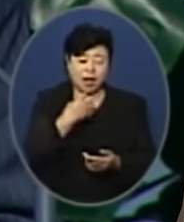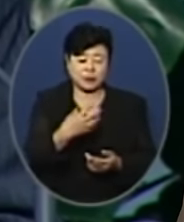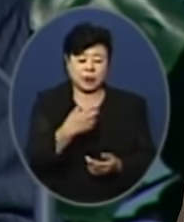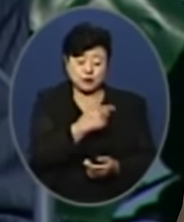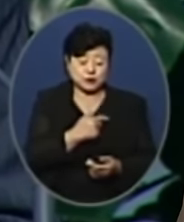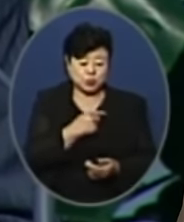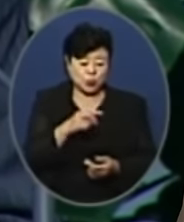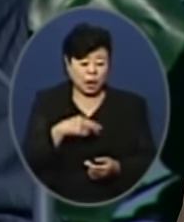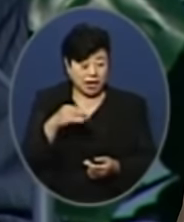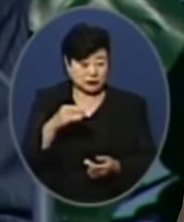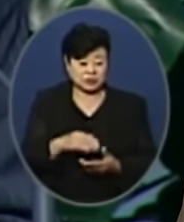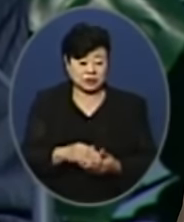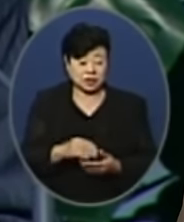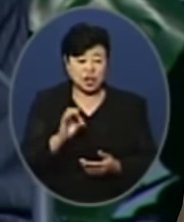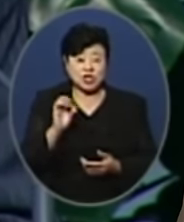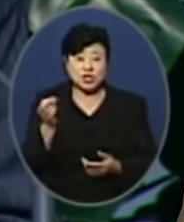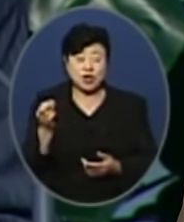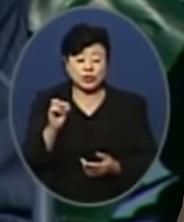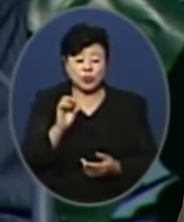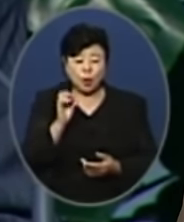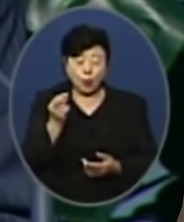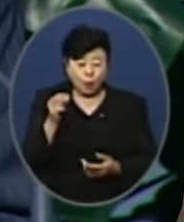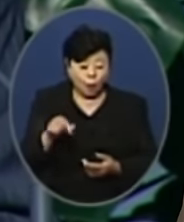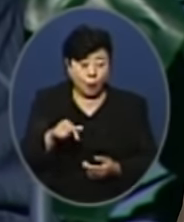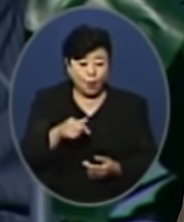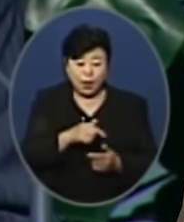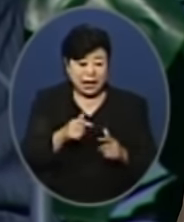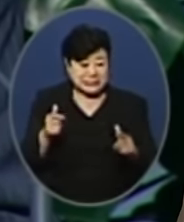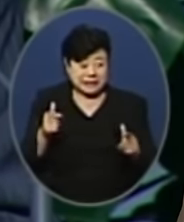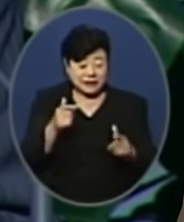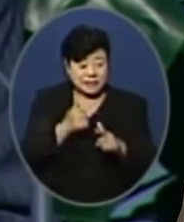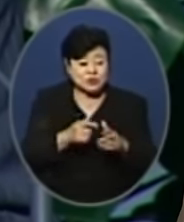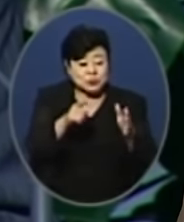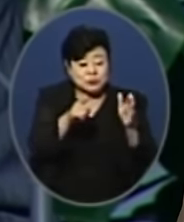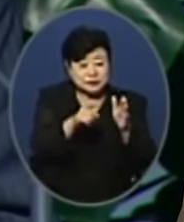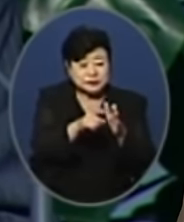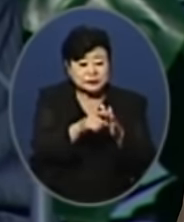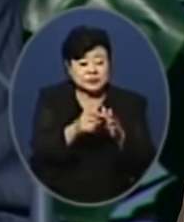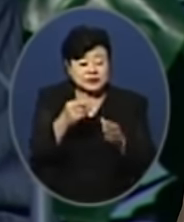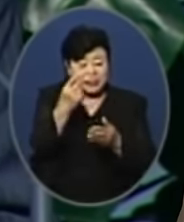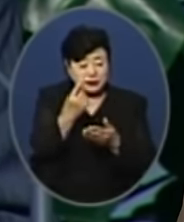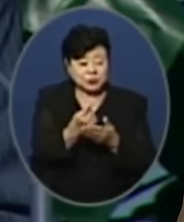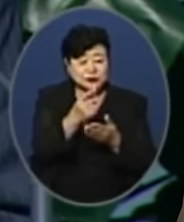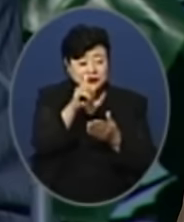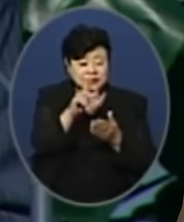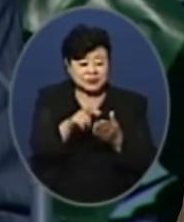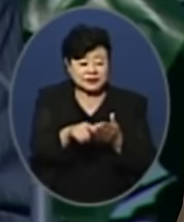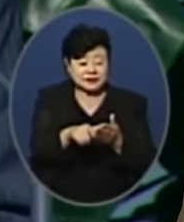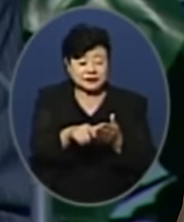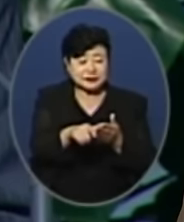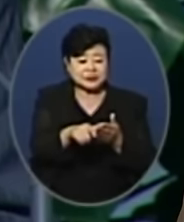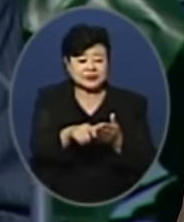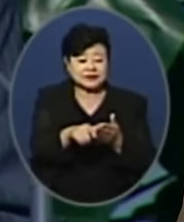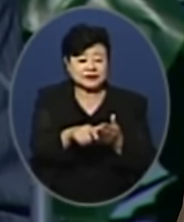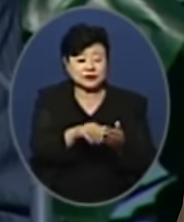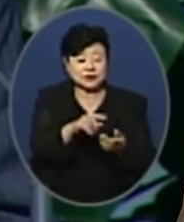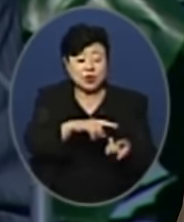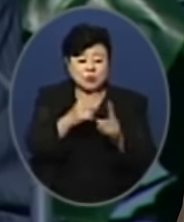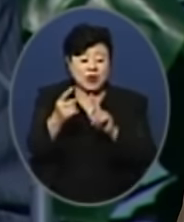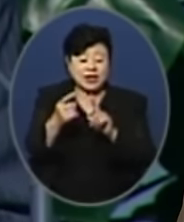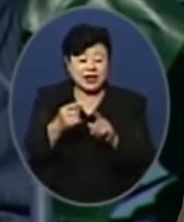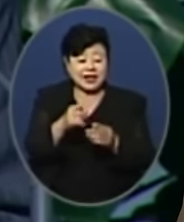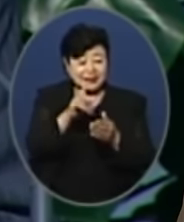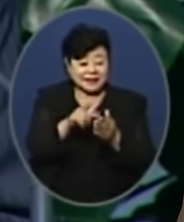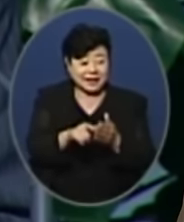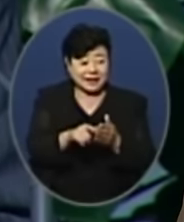낙원으로 들어갑니다. 연옥에 가지 않습니다. 낙원으로 들어가고 예수님이 재림했다가 우리를 부활시킬